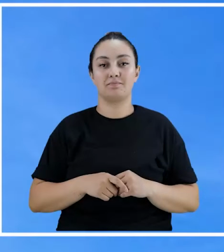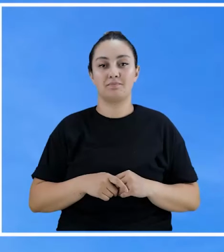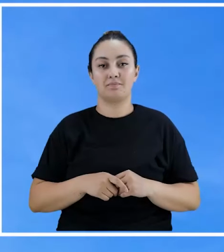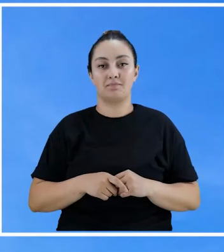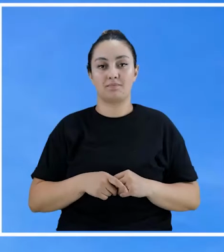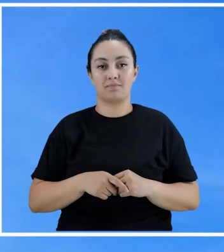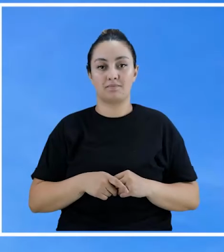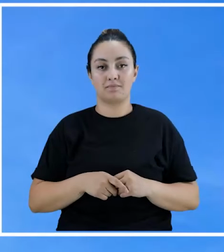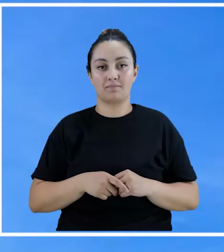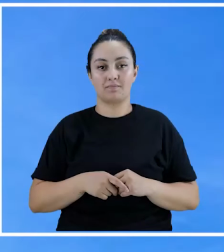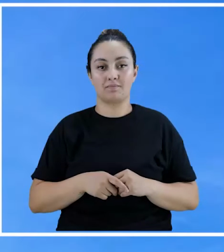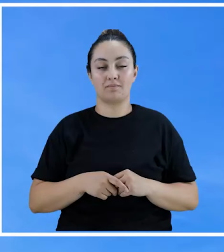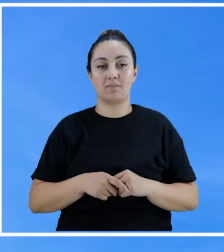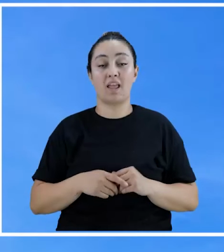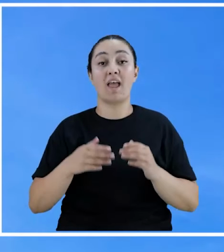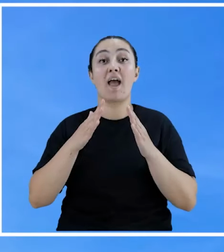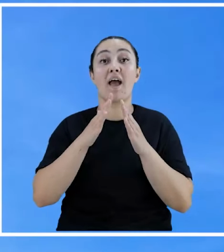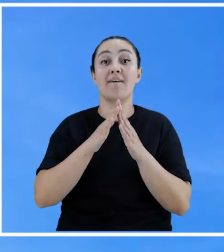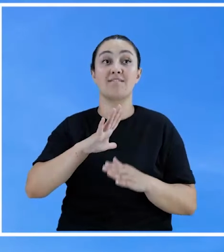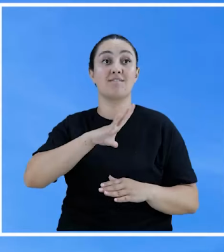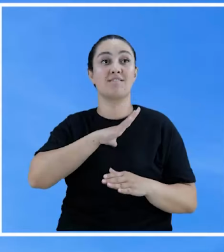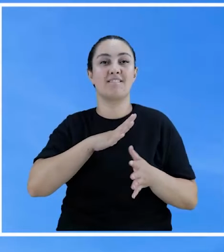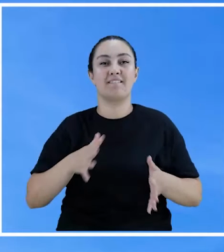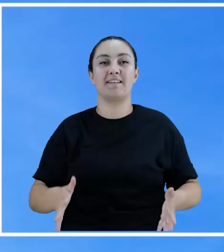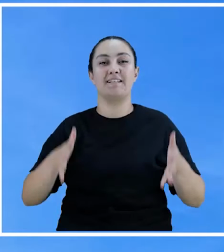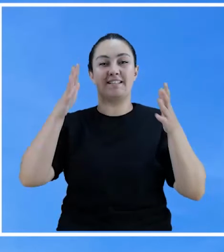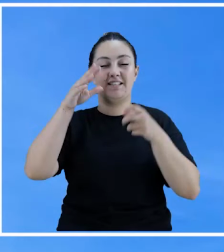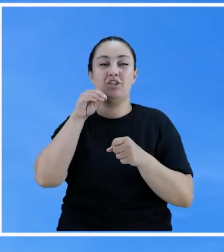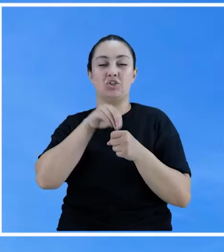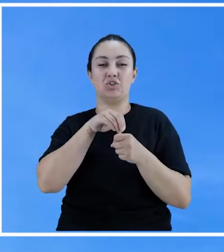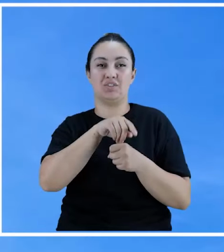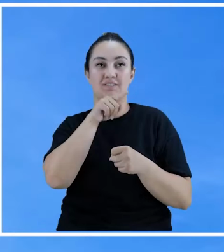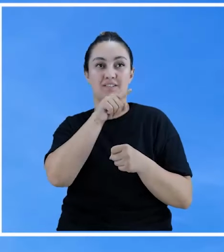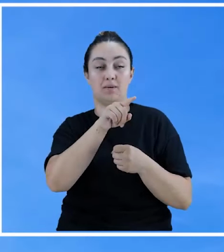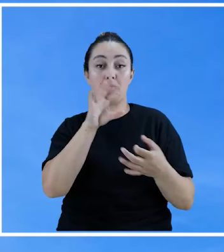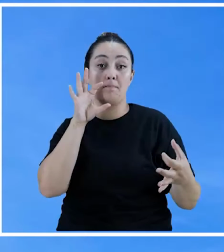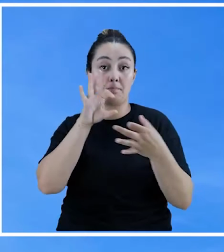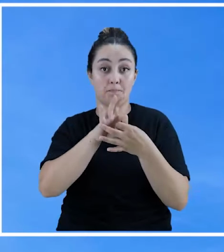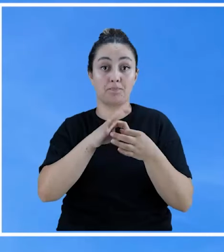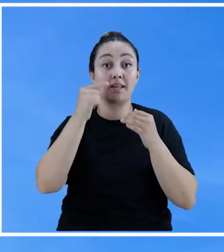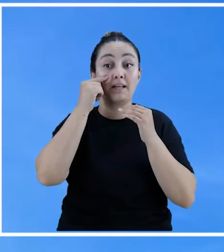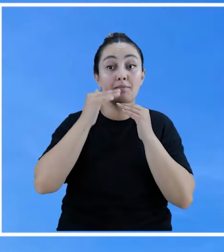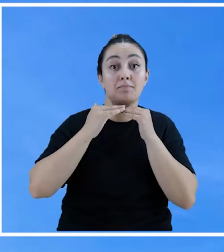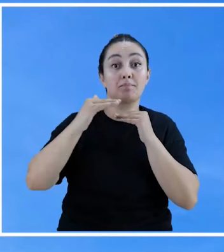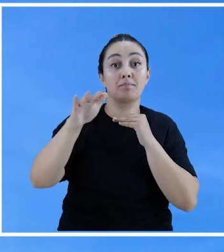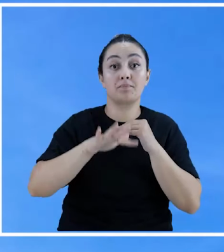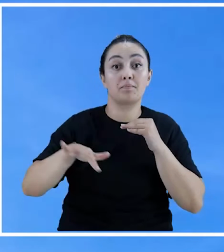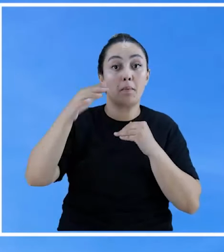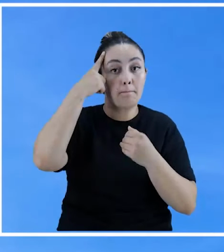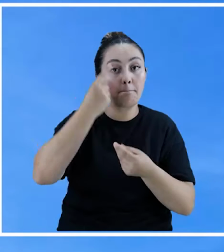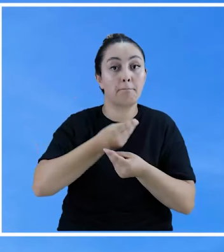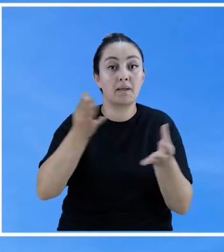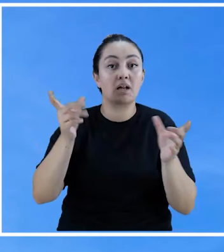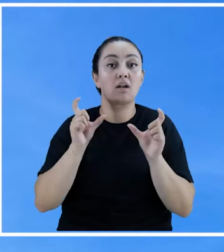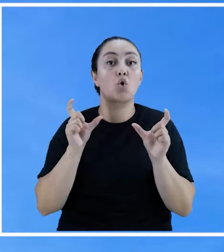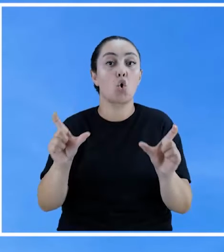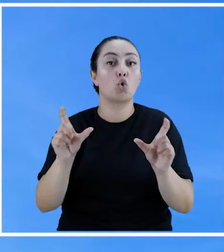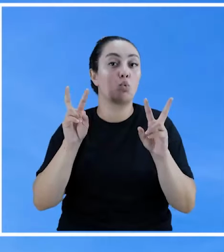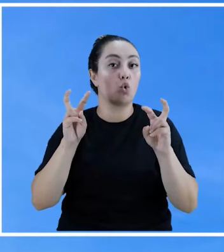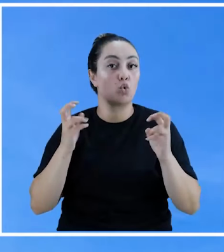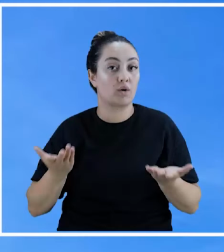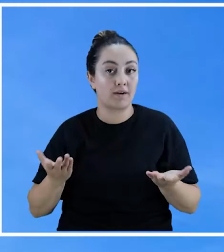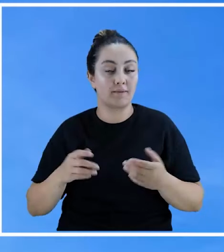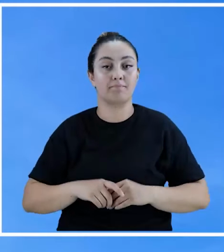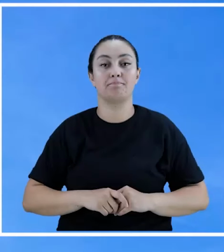sağladı. Mevcut binaların depreme dayanıklılığı ile ilgili olarak halkın bilinçlendirilmesi için ne gibi